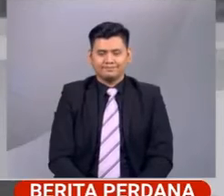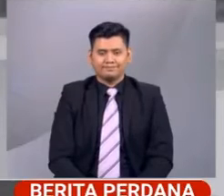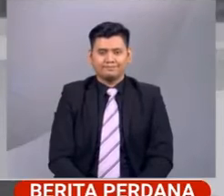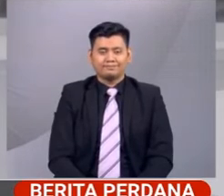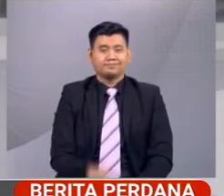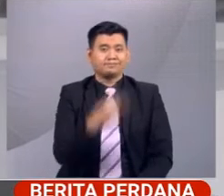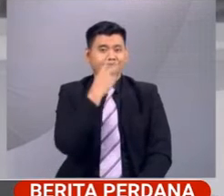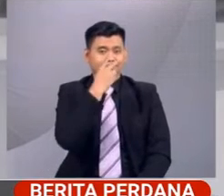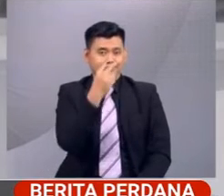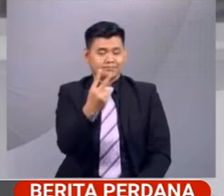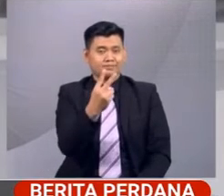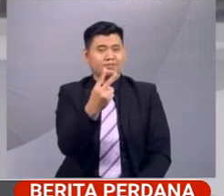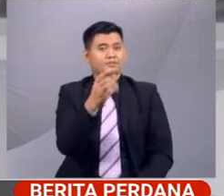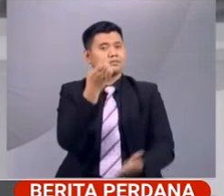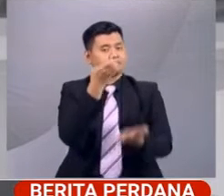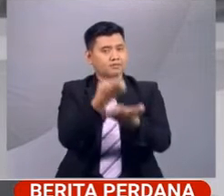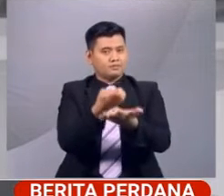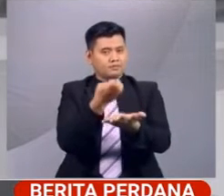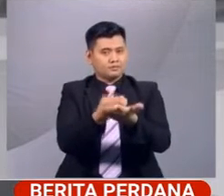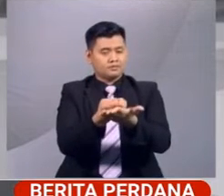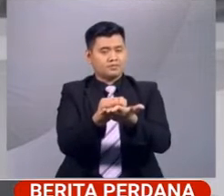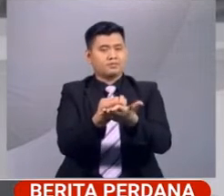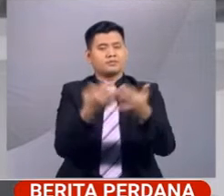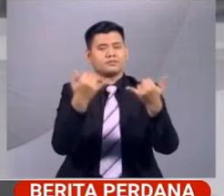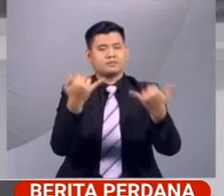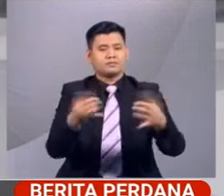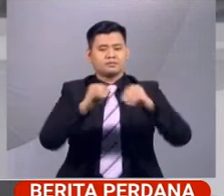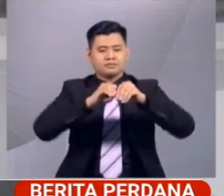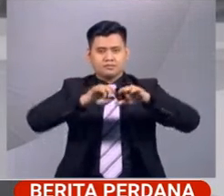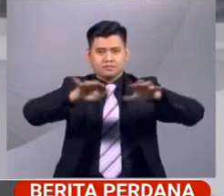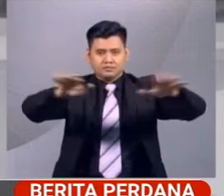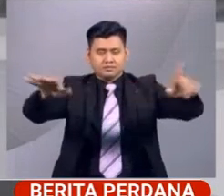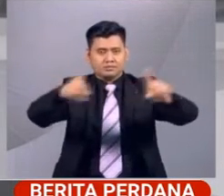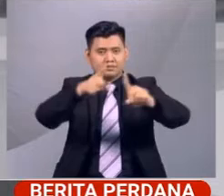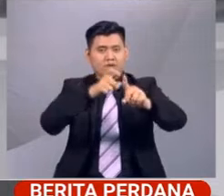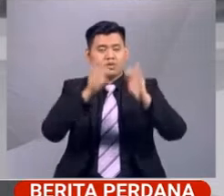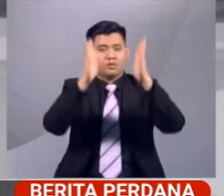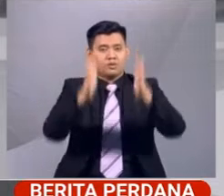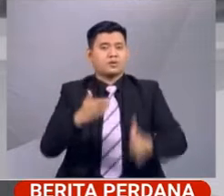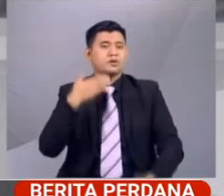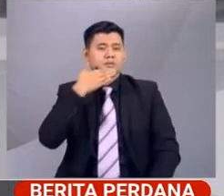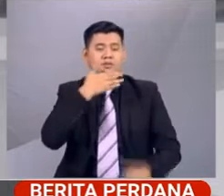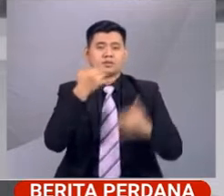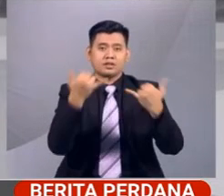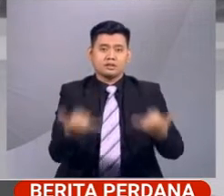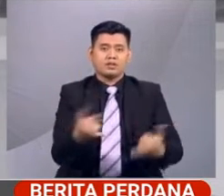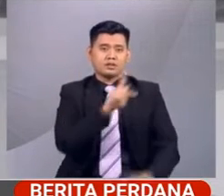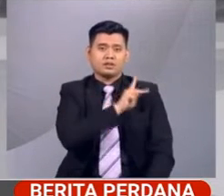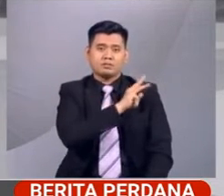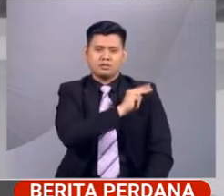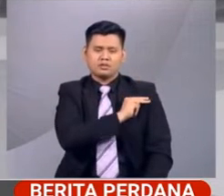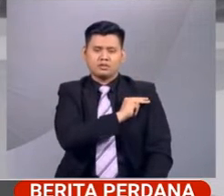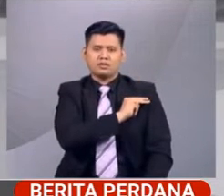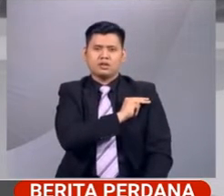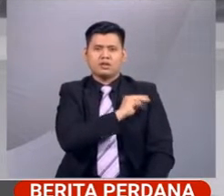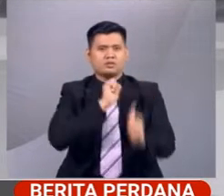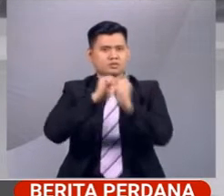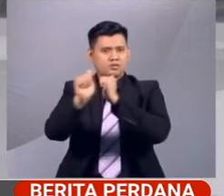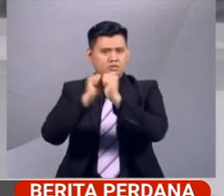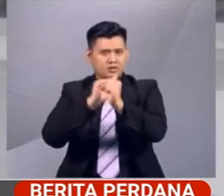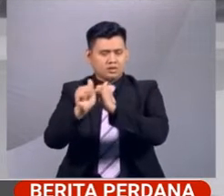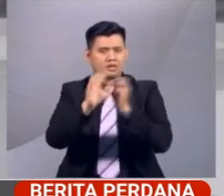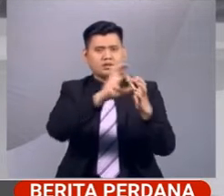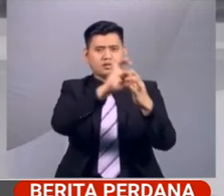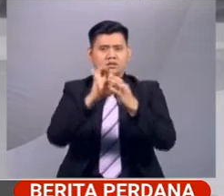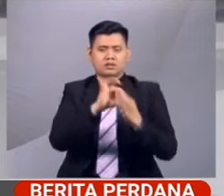ia melihat potensi ekonomi gig yang semakin meluas dalam kalangan diyakini kebencian belia dan sukan KBS dengan kerjasama